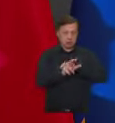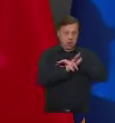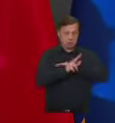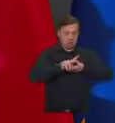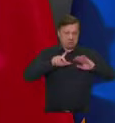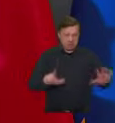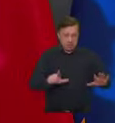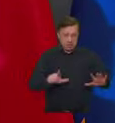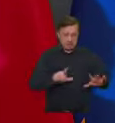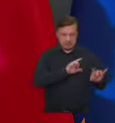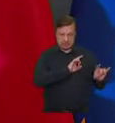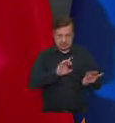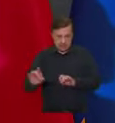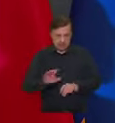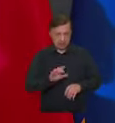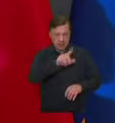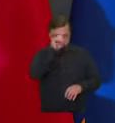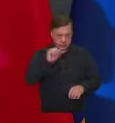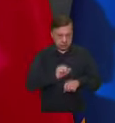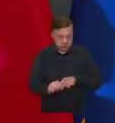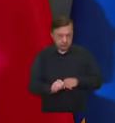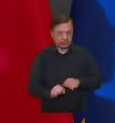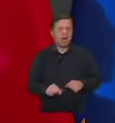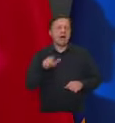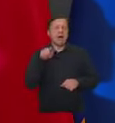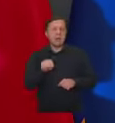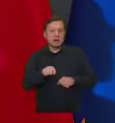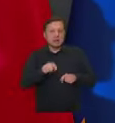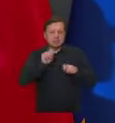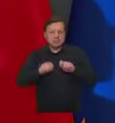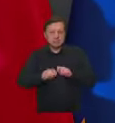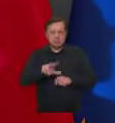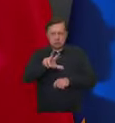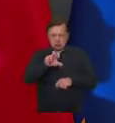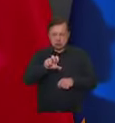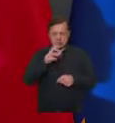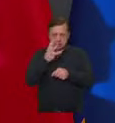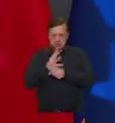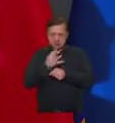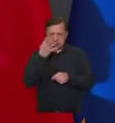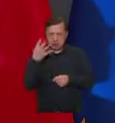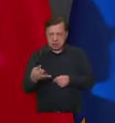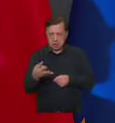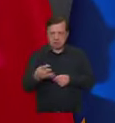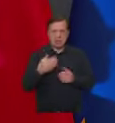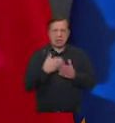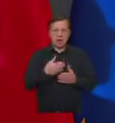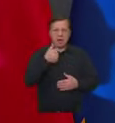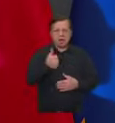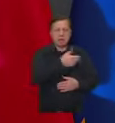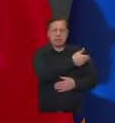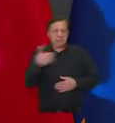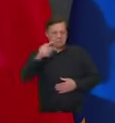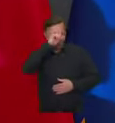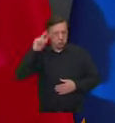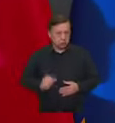387 przypadków zakażonych. Przeprowadzaliśmy 344 testy na milion mieszkańców.